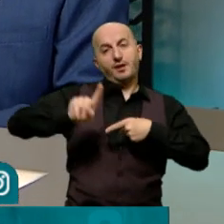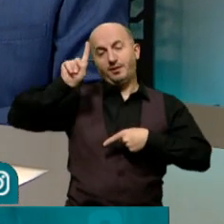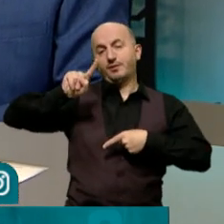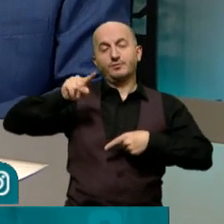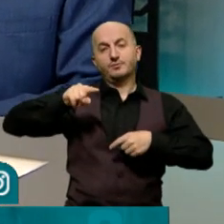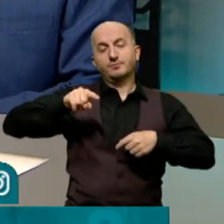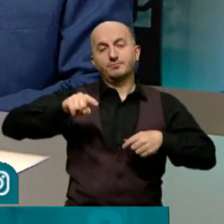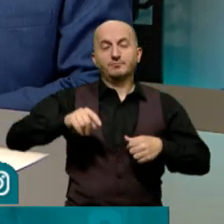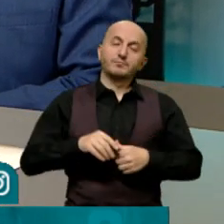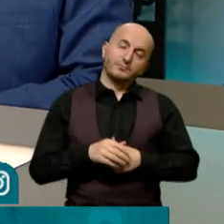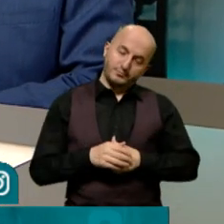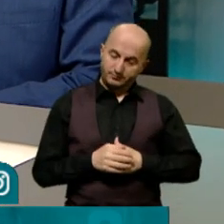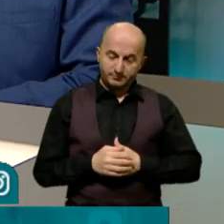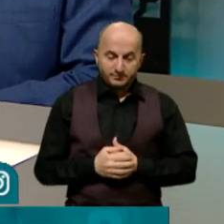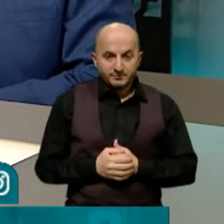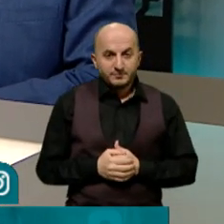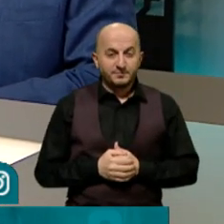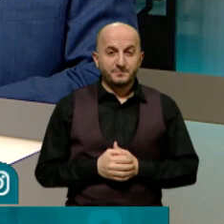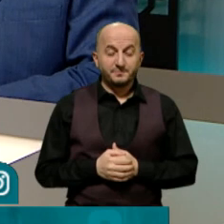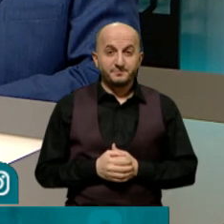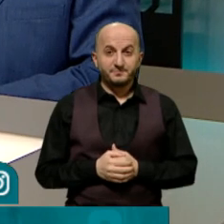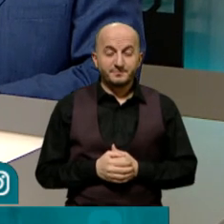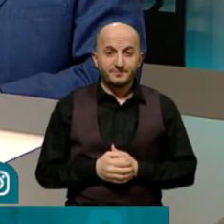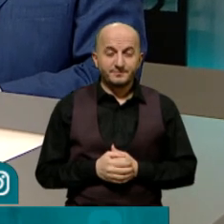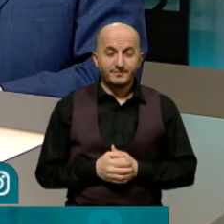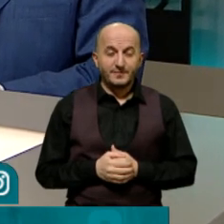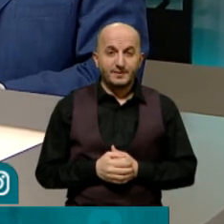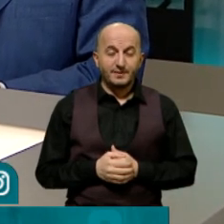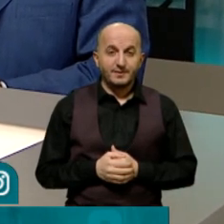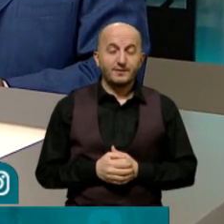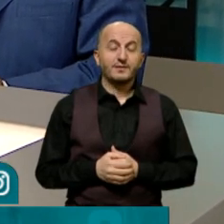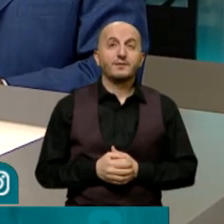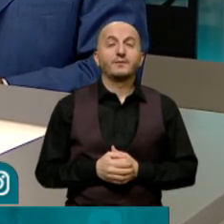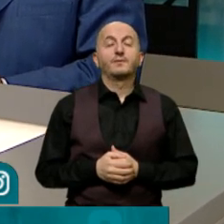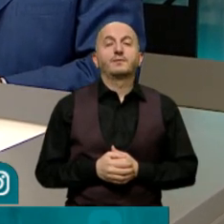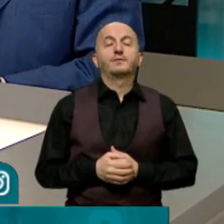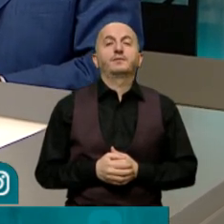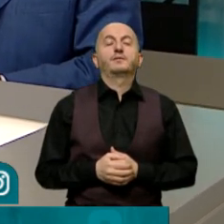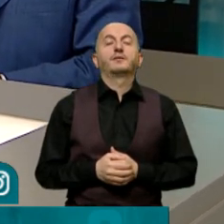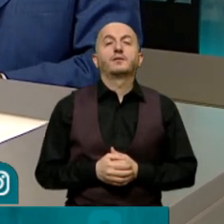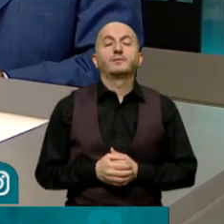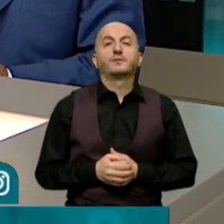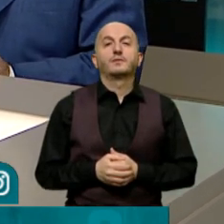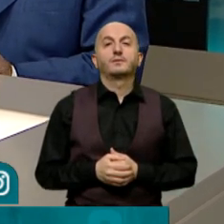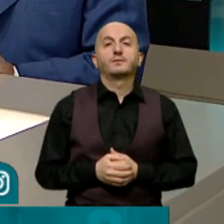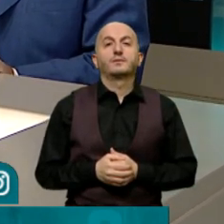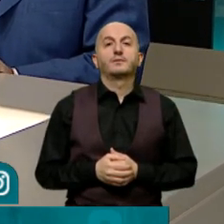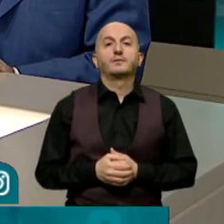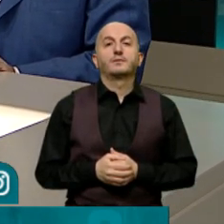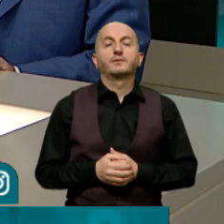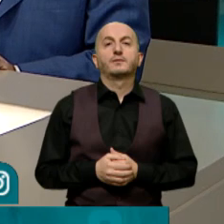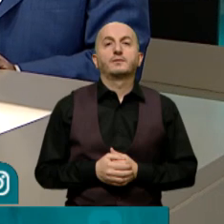Mesela aklıma gelen ayet-i kerime yani inna nahnu nazzalna zikra ve inna lehu